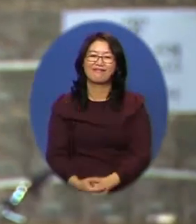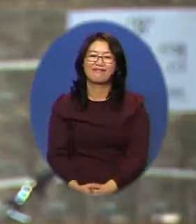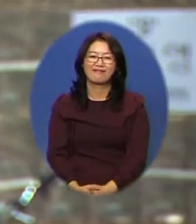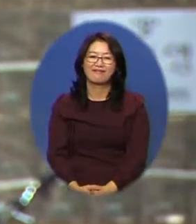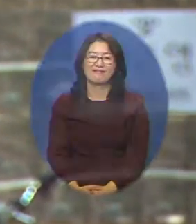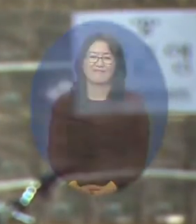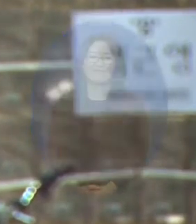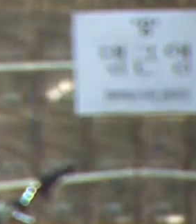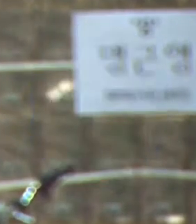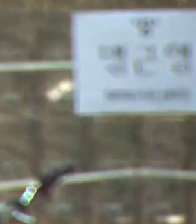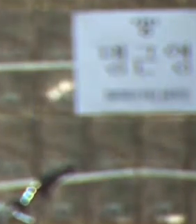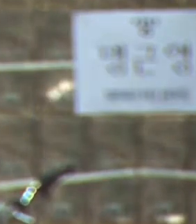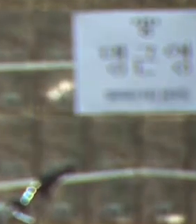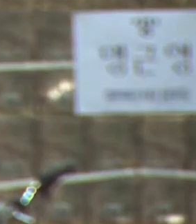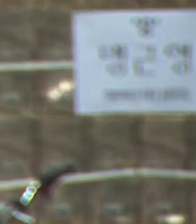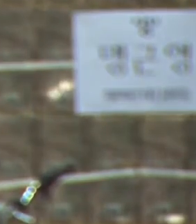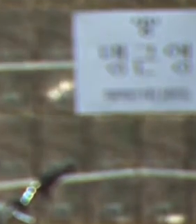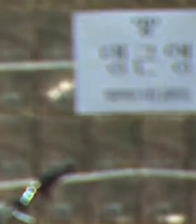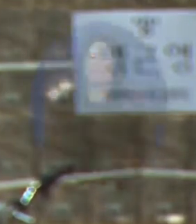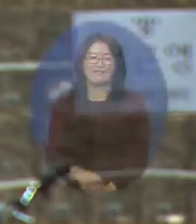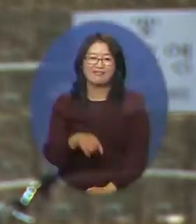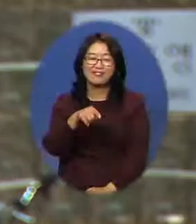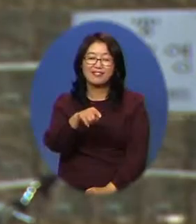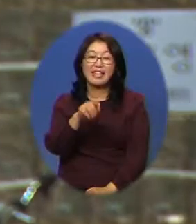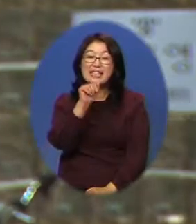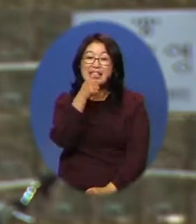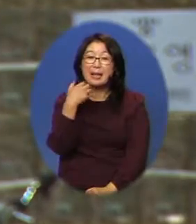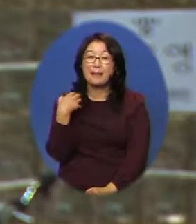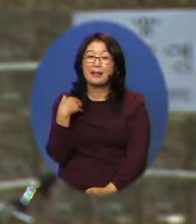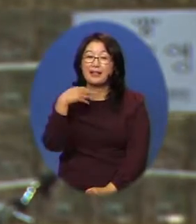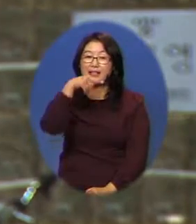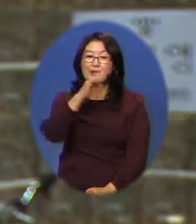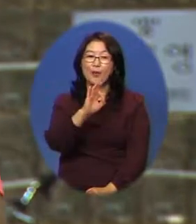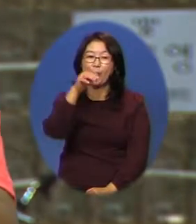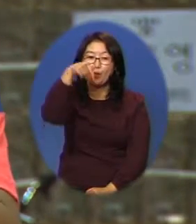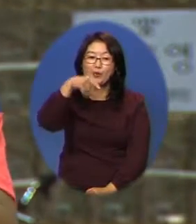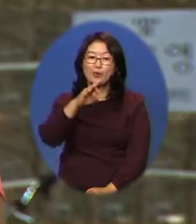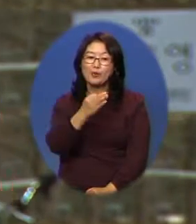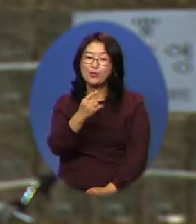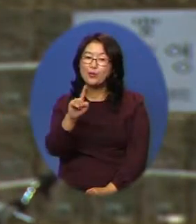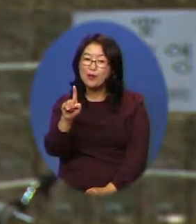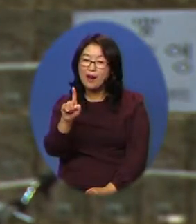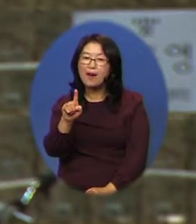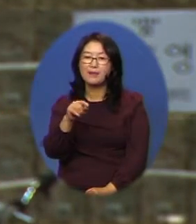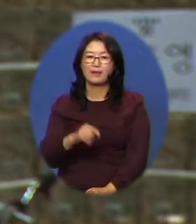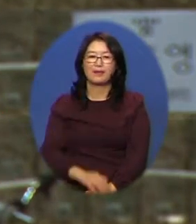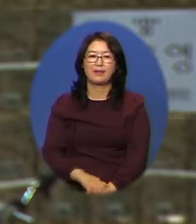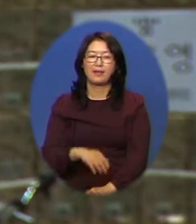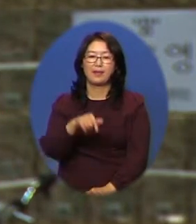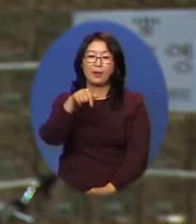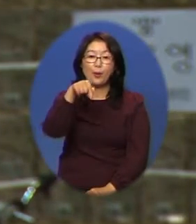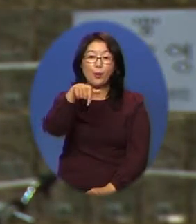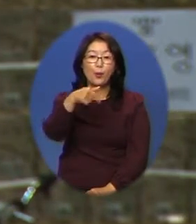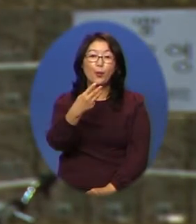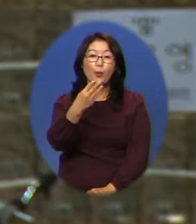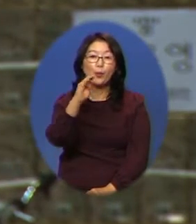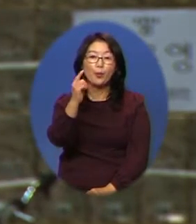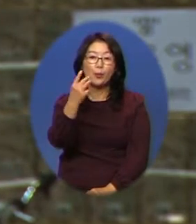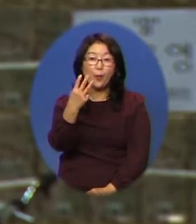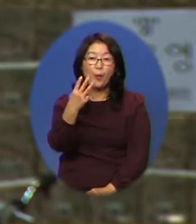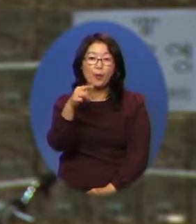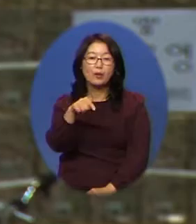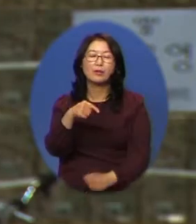경기 시범 종목을 진행을 맡게 된 송중화 주임입니다. 경기 시작 전 골볼 공 안에 소리가 나는